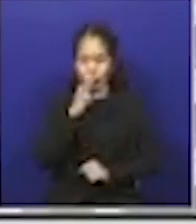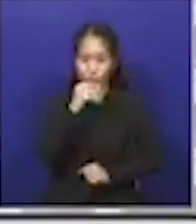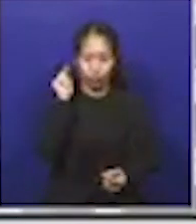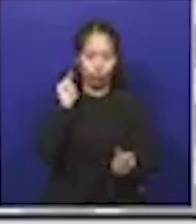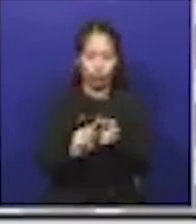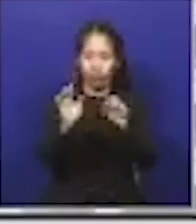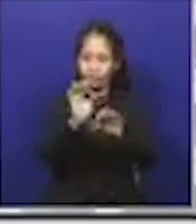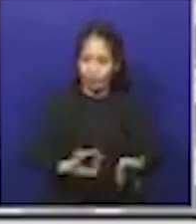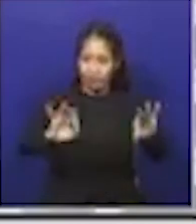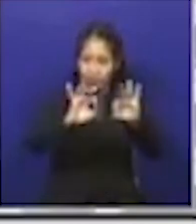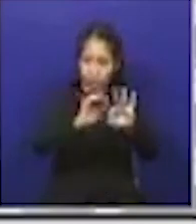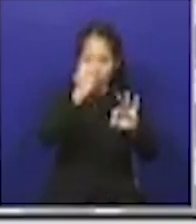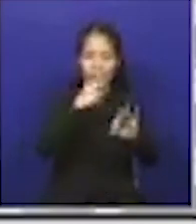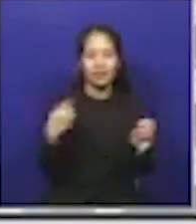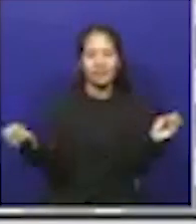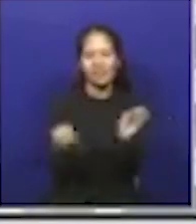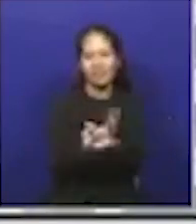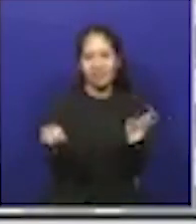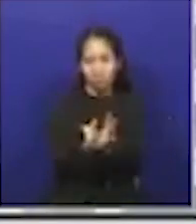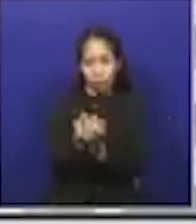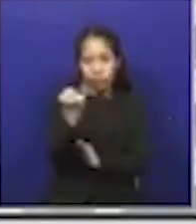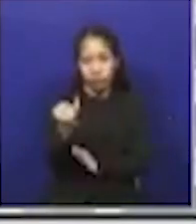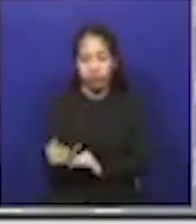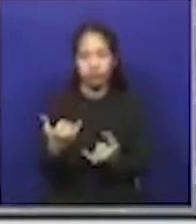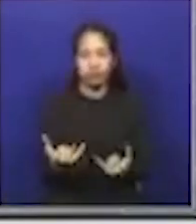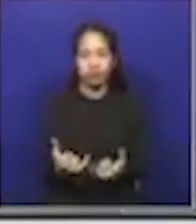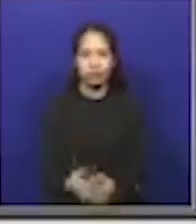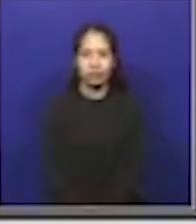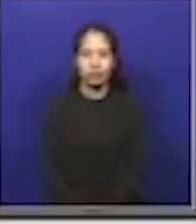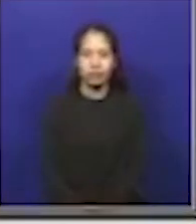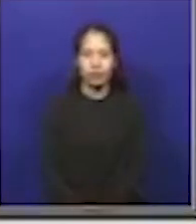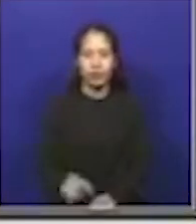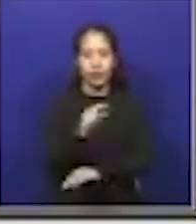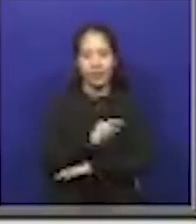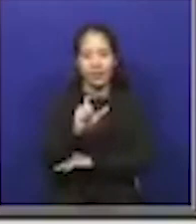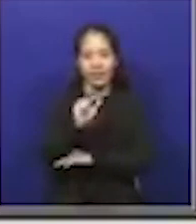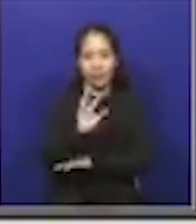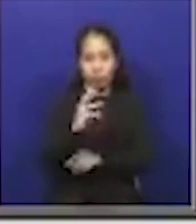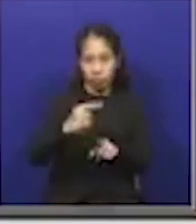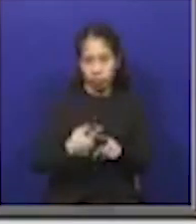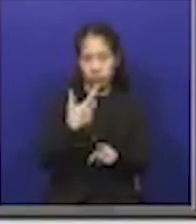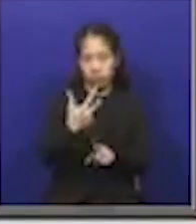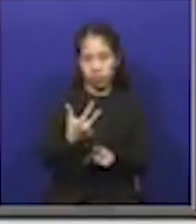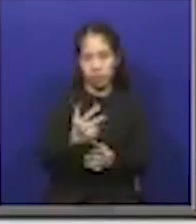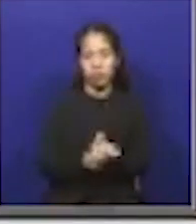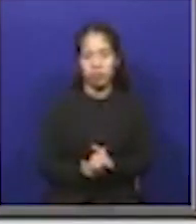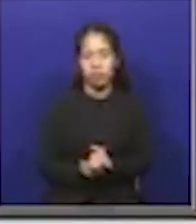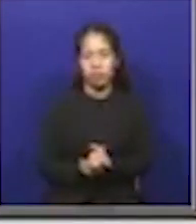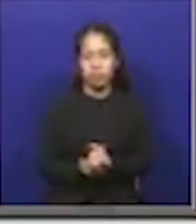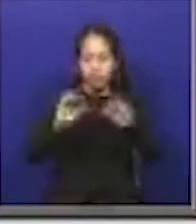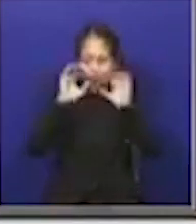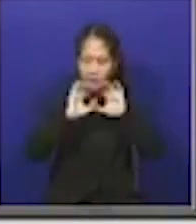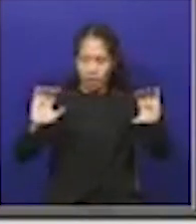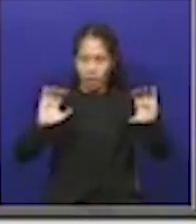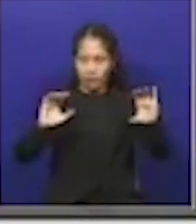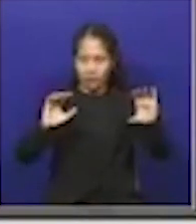ที่สุดที่มีผลให้เกิดผลเสียตอนนี้นะครับ26มีนาคมรัฐบาลตัด